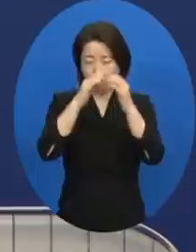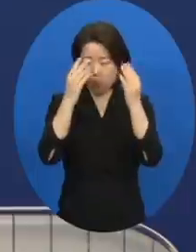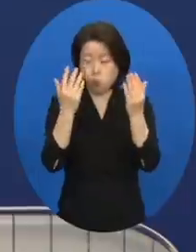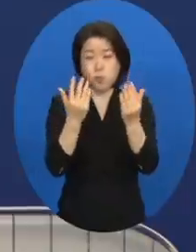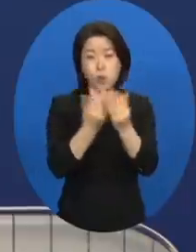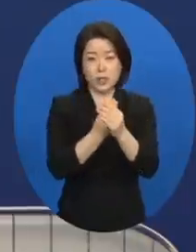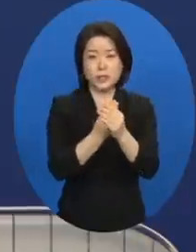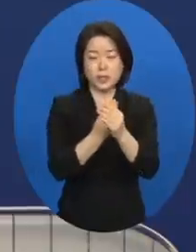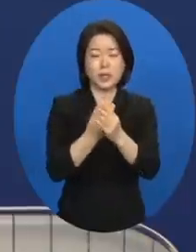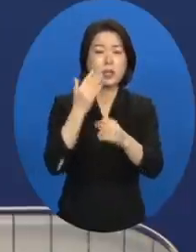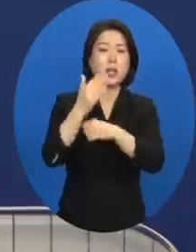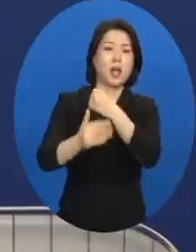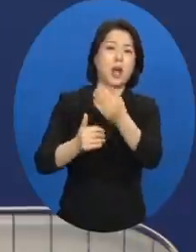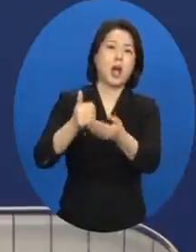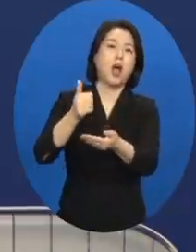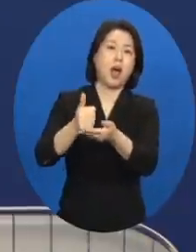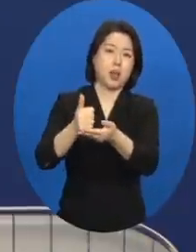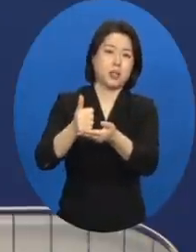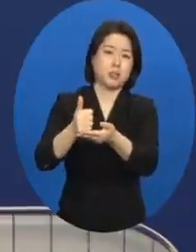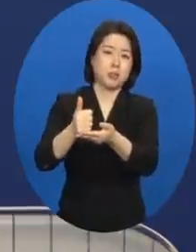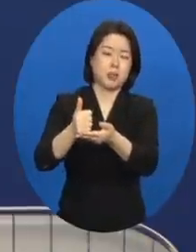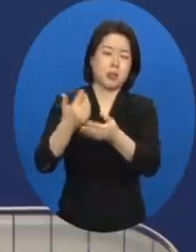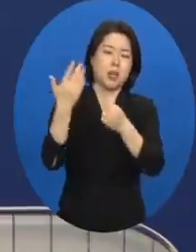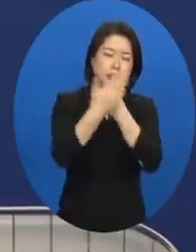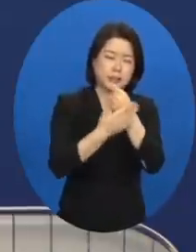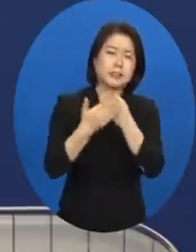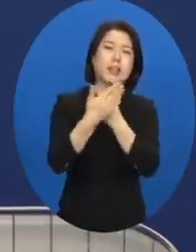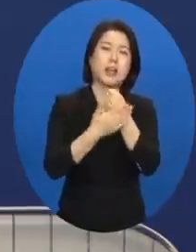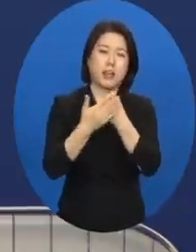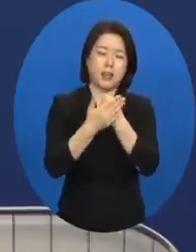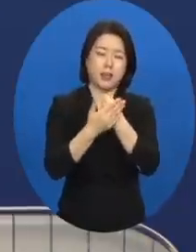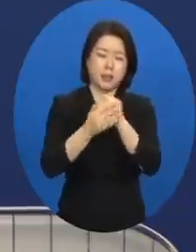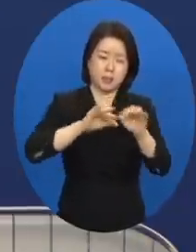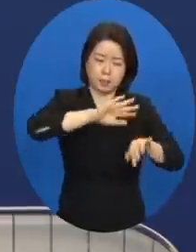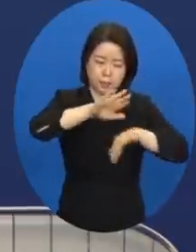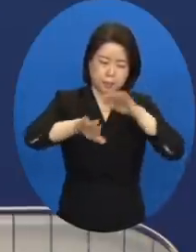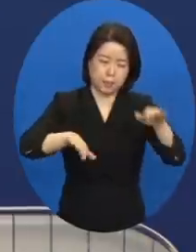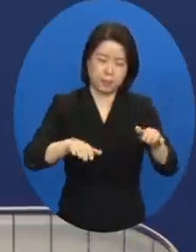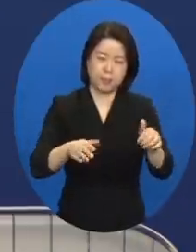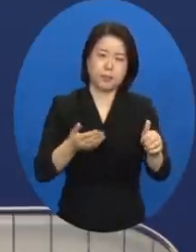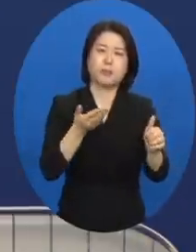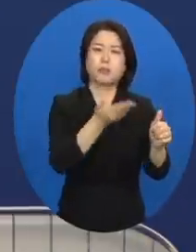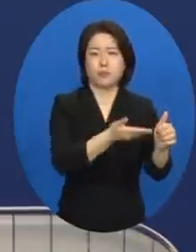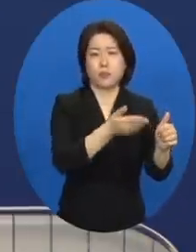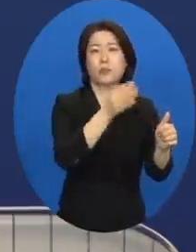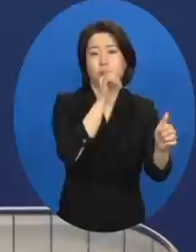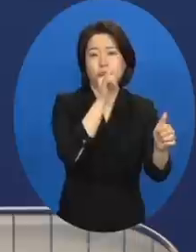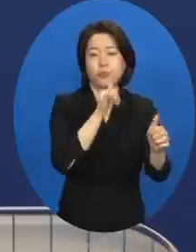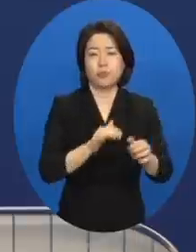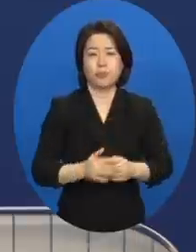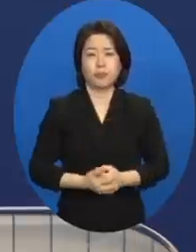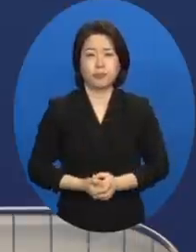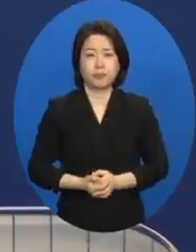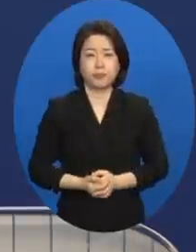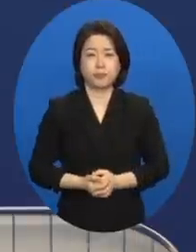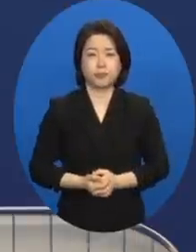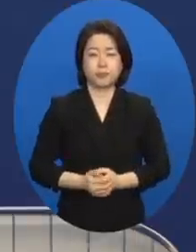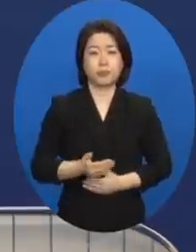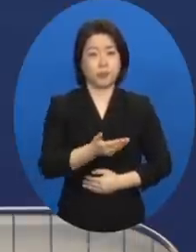완전한 하나님의 은혜의 개입이었다는 거죠.